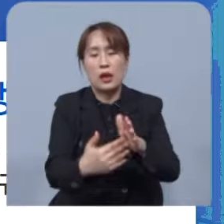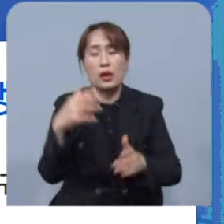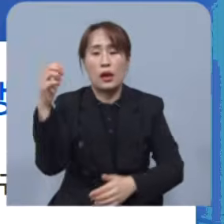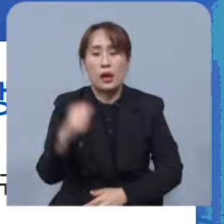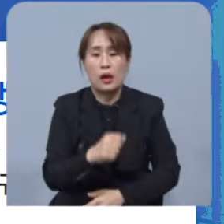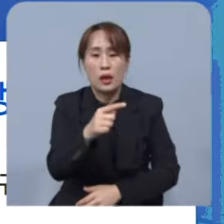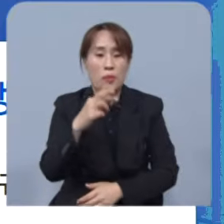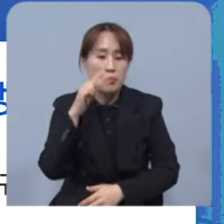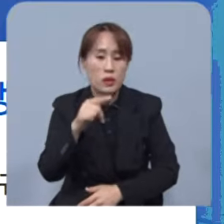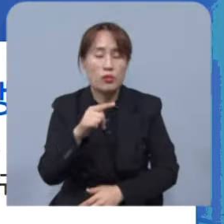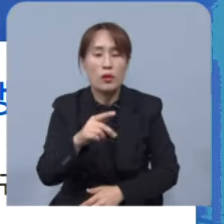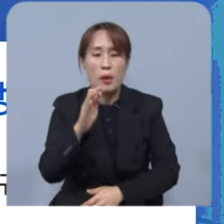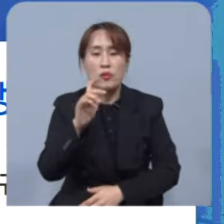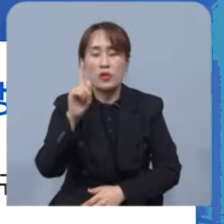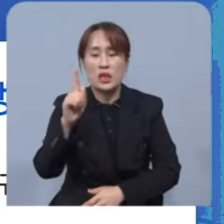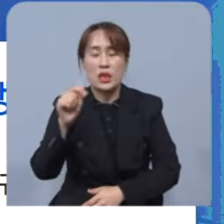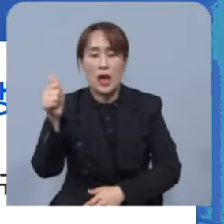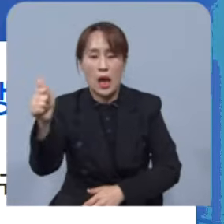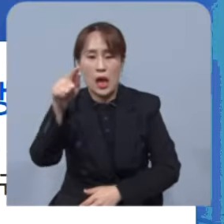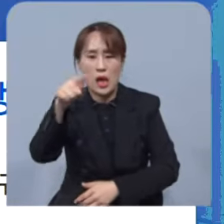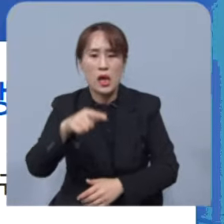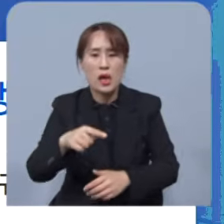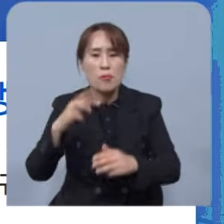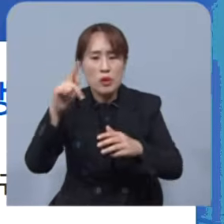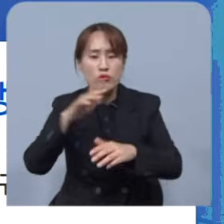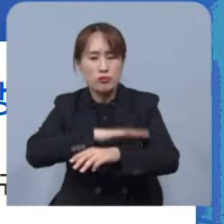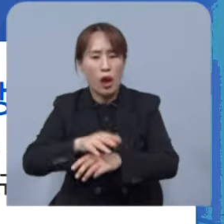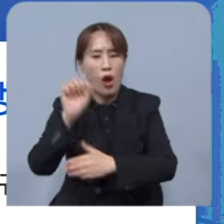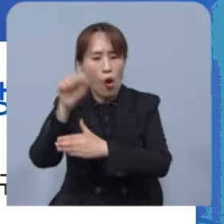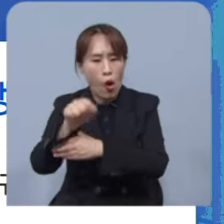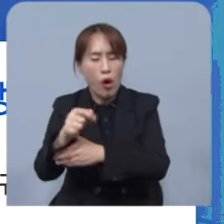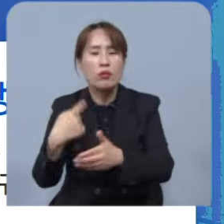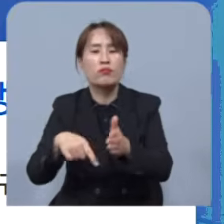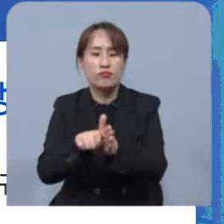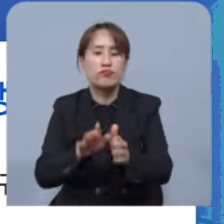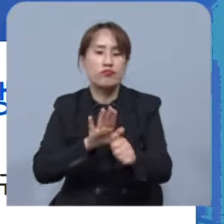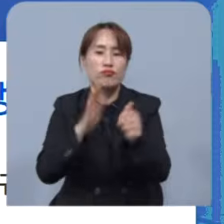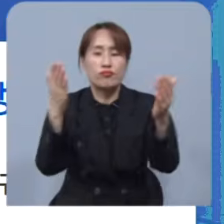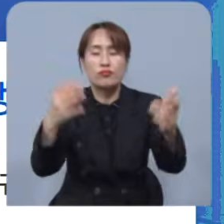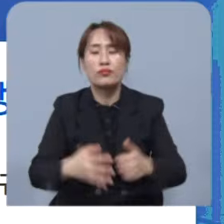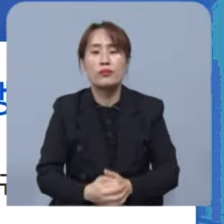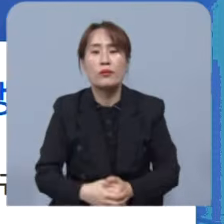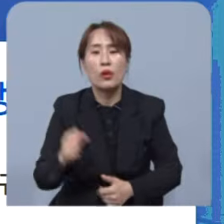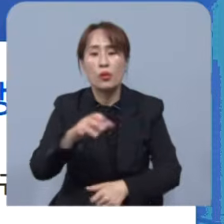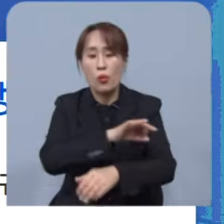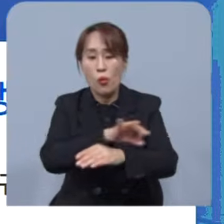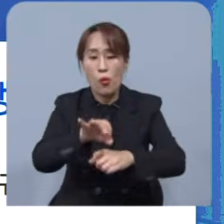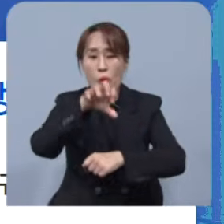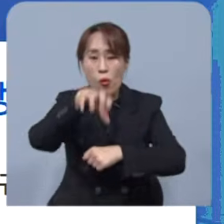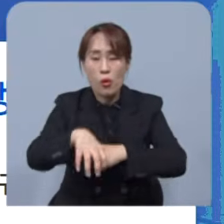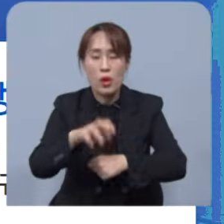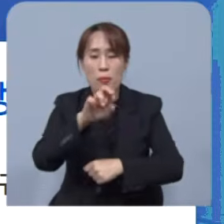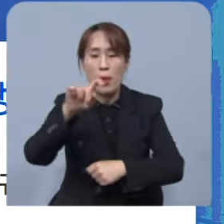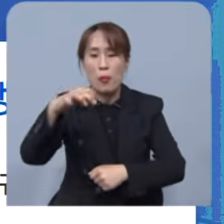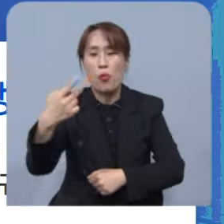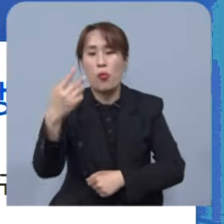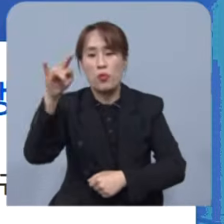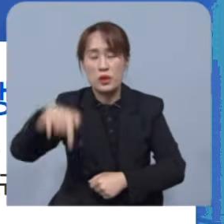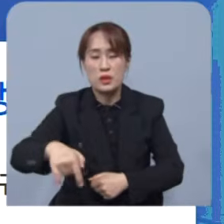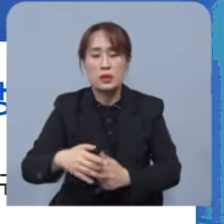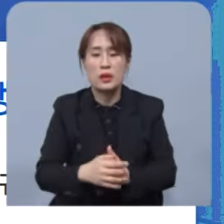확보하여 미국 FDA 등 선진국 인허가를 원활히 받을 수 있도록 지원하겠습니다. 오송의 마모셋